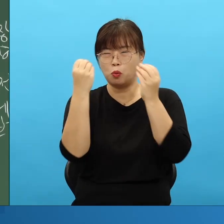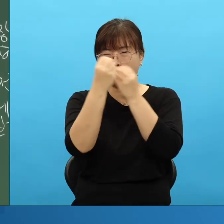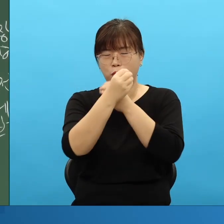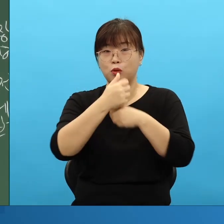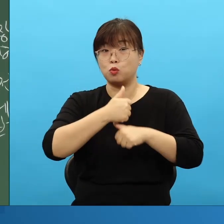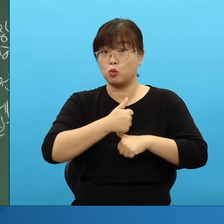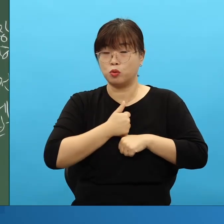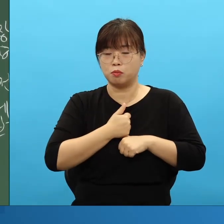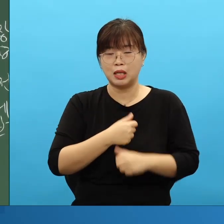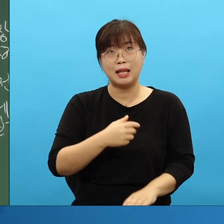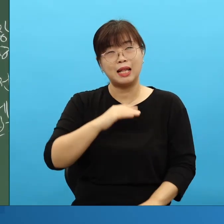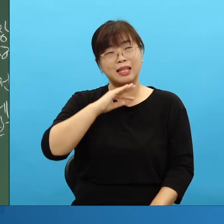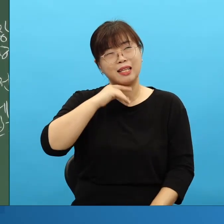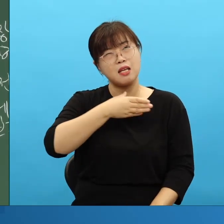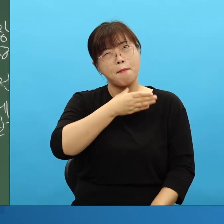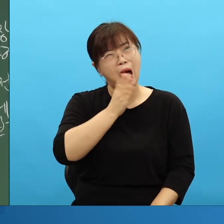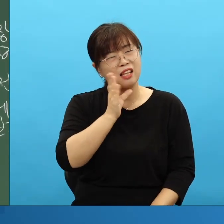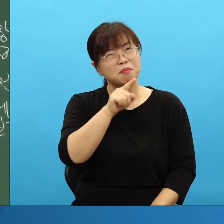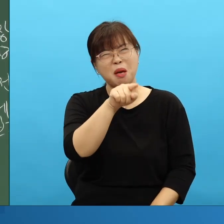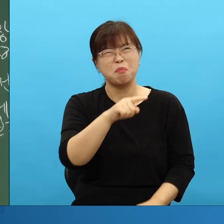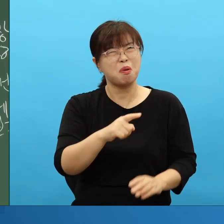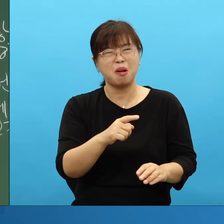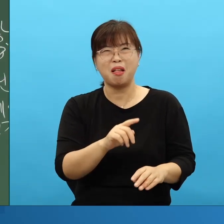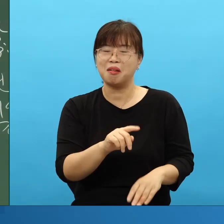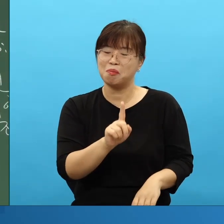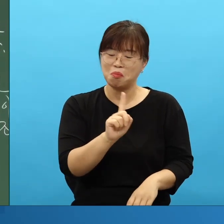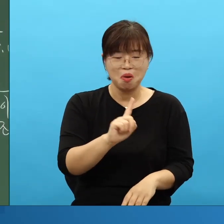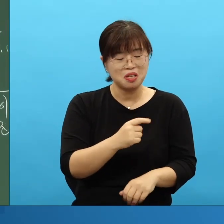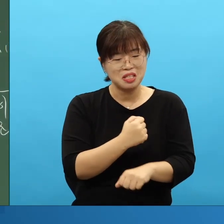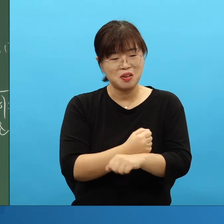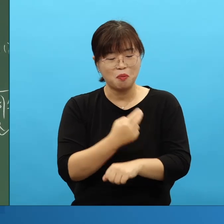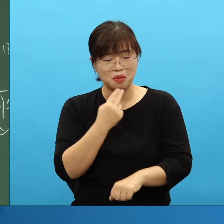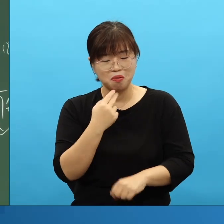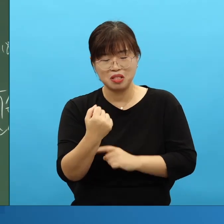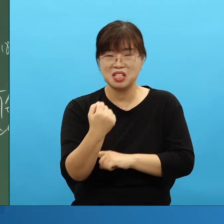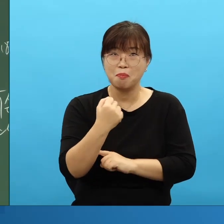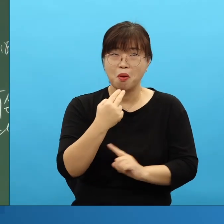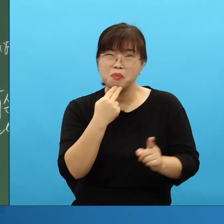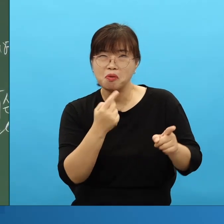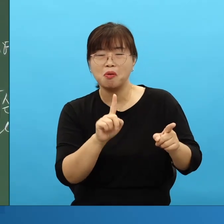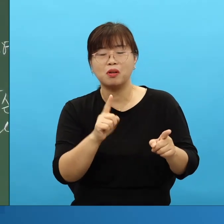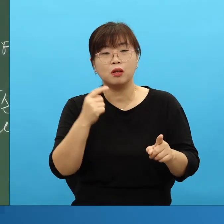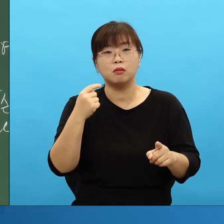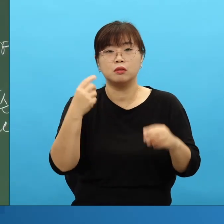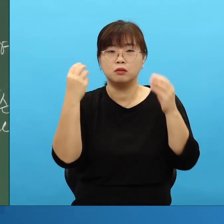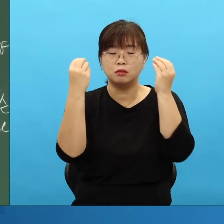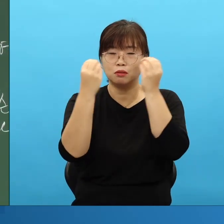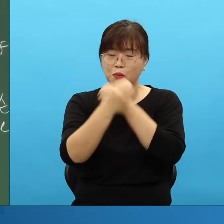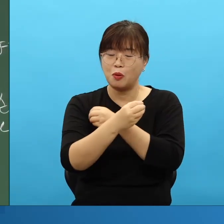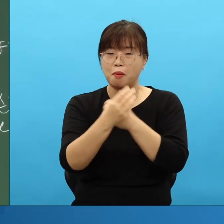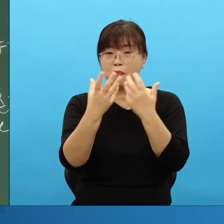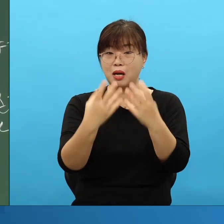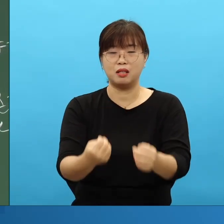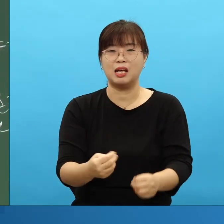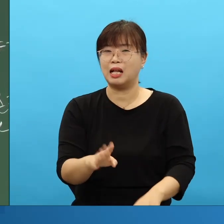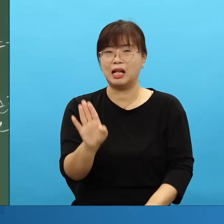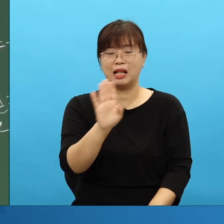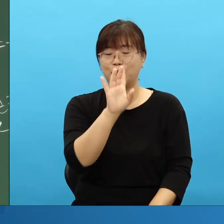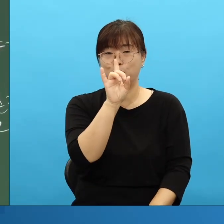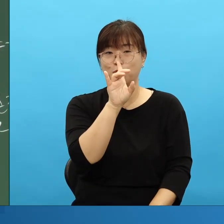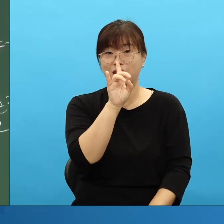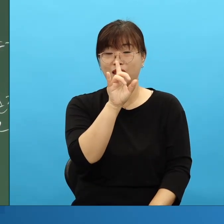후진국이라서 그래요. We often harbor a lot of prejudices against the elderly, and that's the case for us here in our country. The reason that's